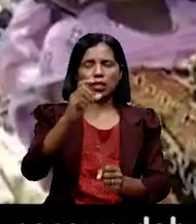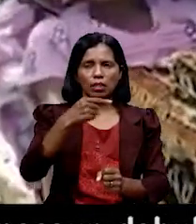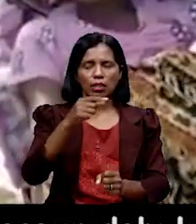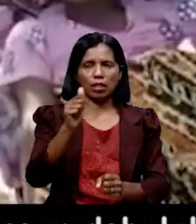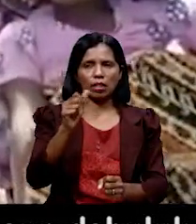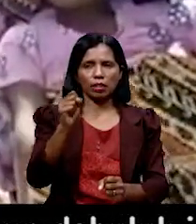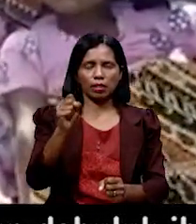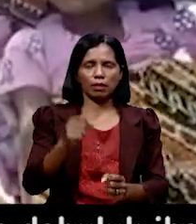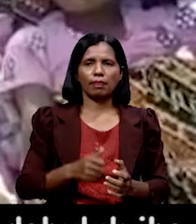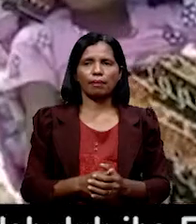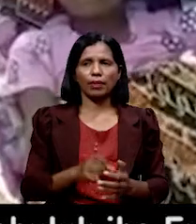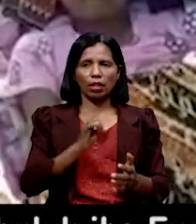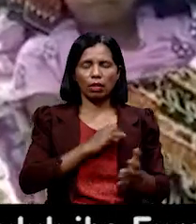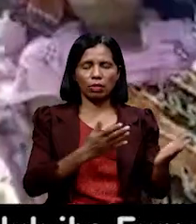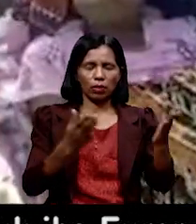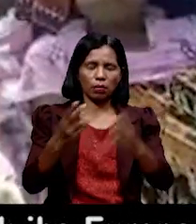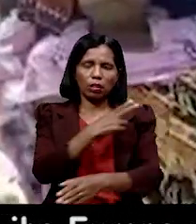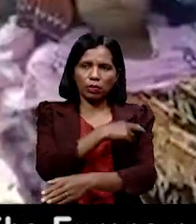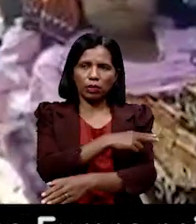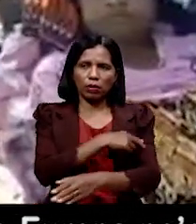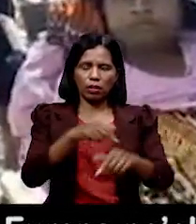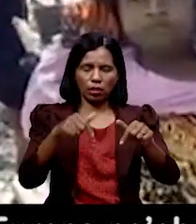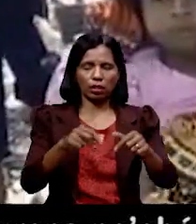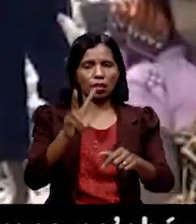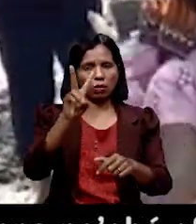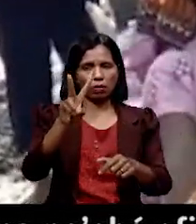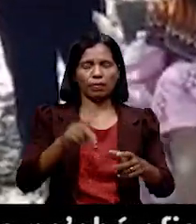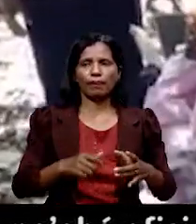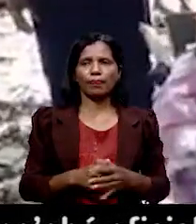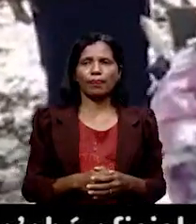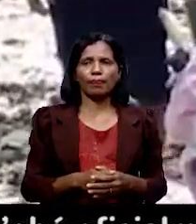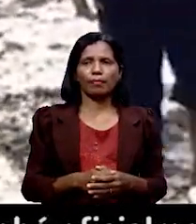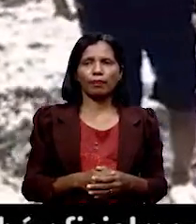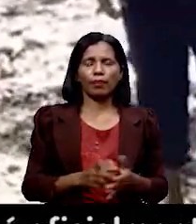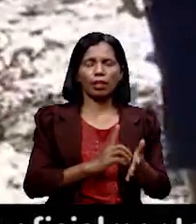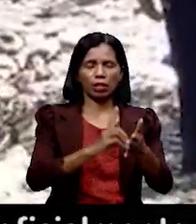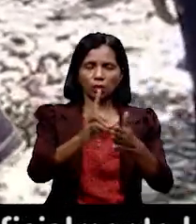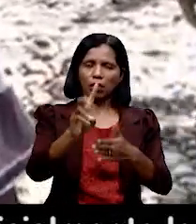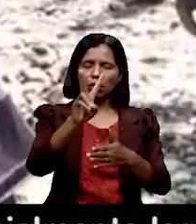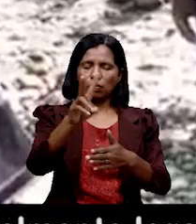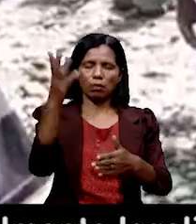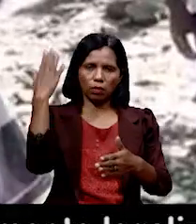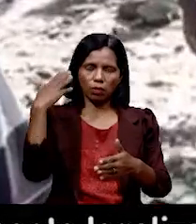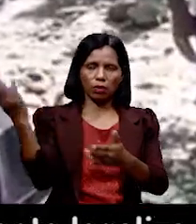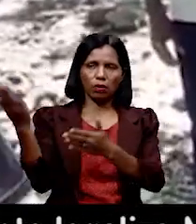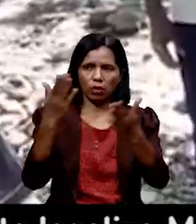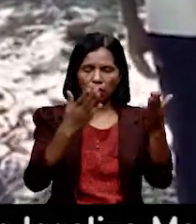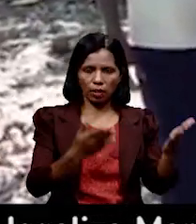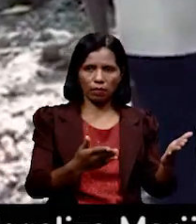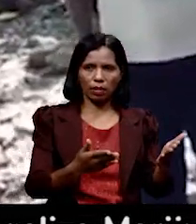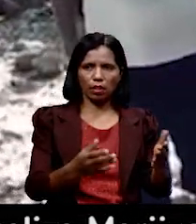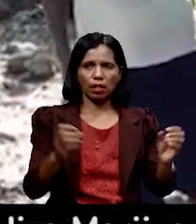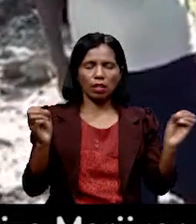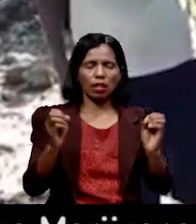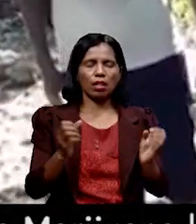pasenti mai ha Centro Saúde dane ba idane dalar wa ona. Ia semana rua liuba lori ida mai la consegue salva